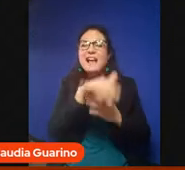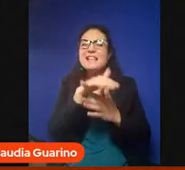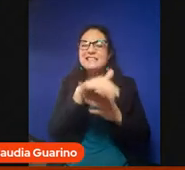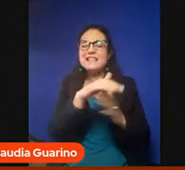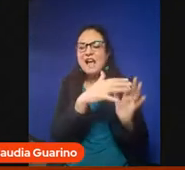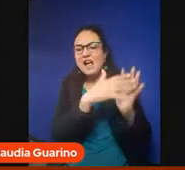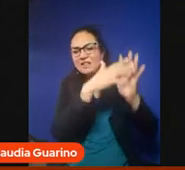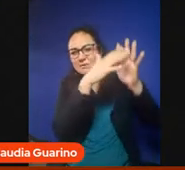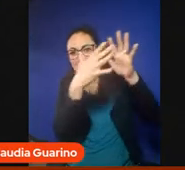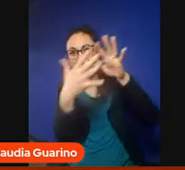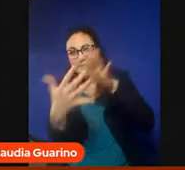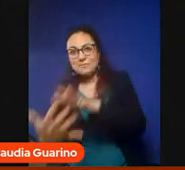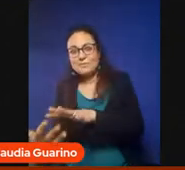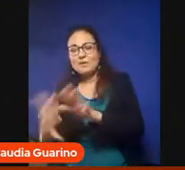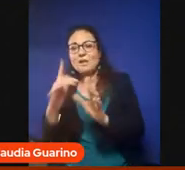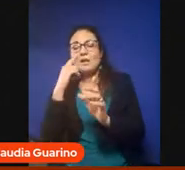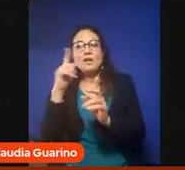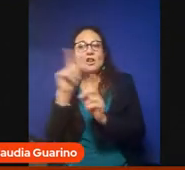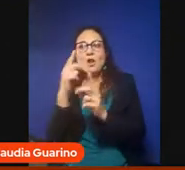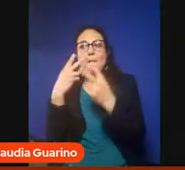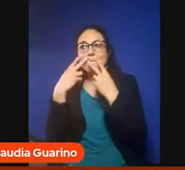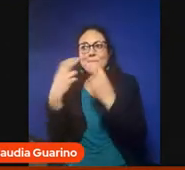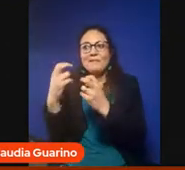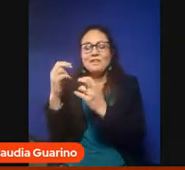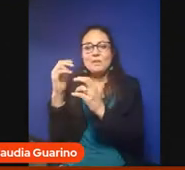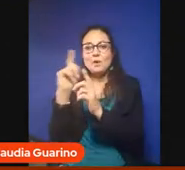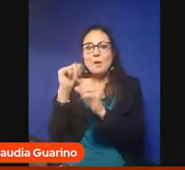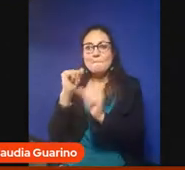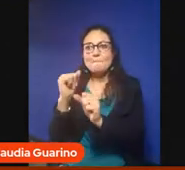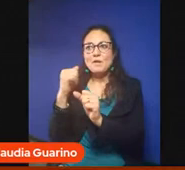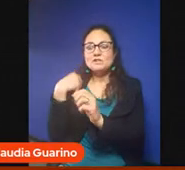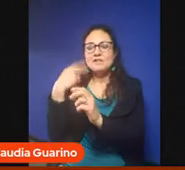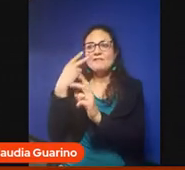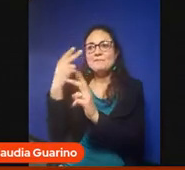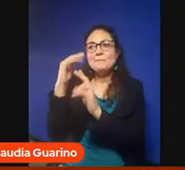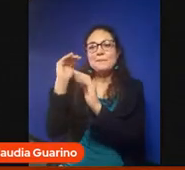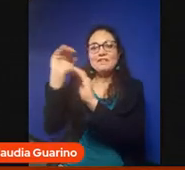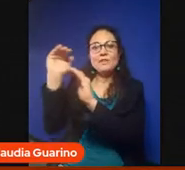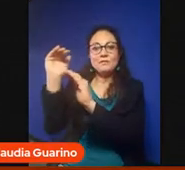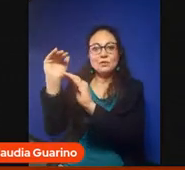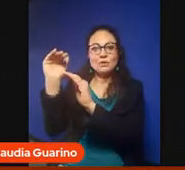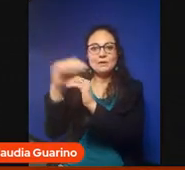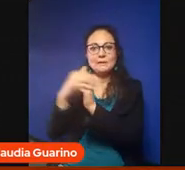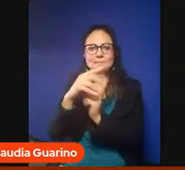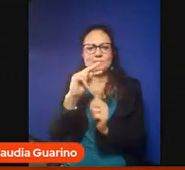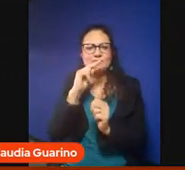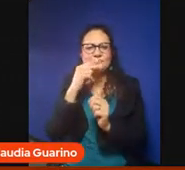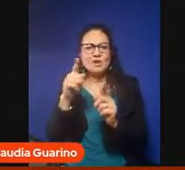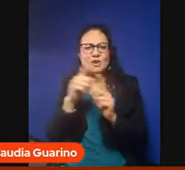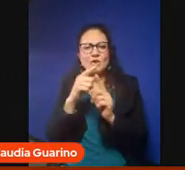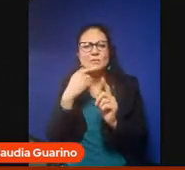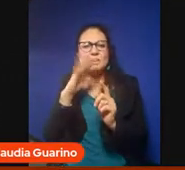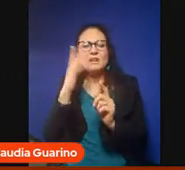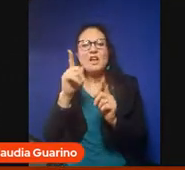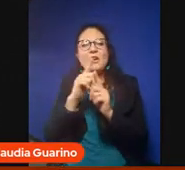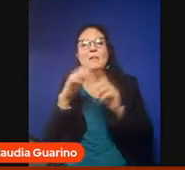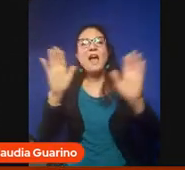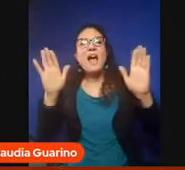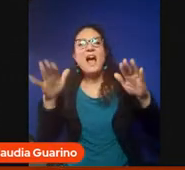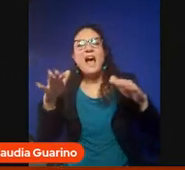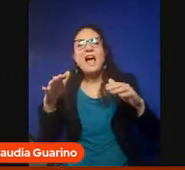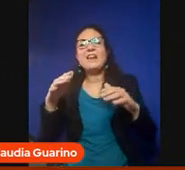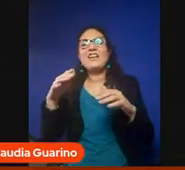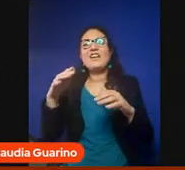spesso imprevedibili. Allora, questo è conosciuto perché, no, se quelli che hanno letto poi l'alito del battito della farfalla in